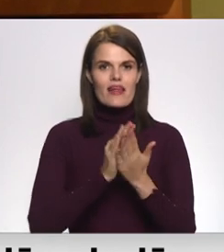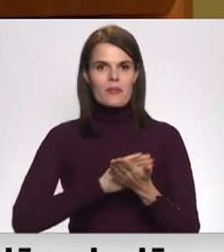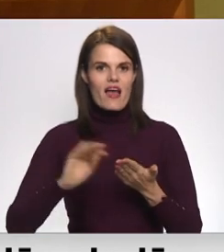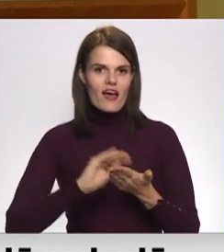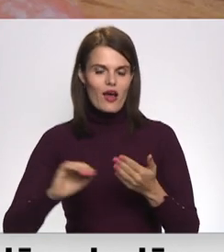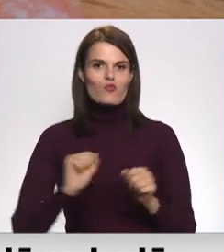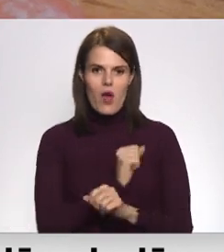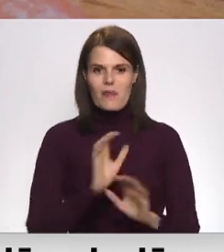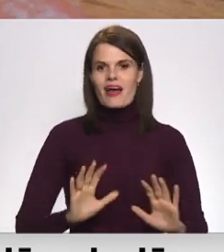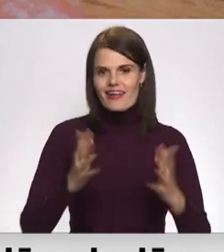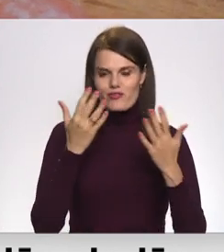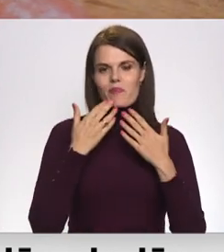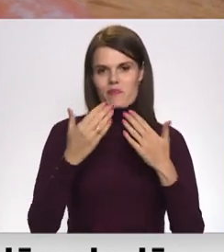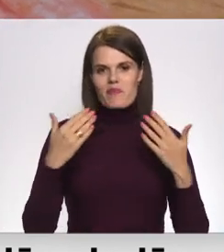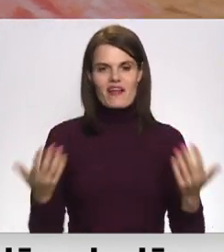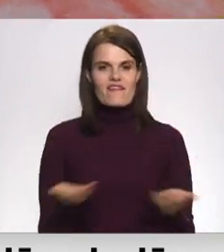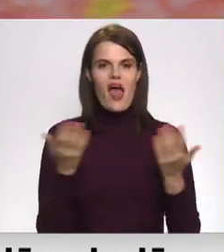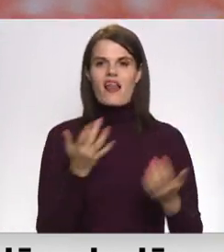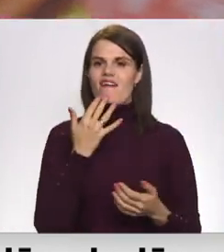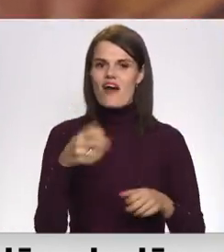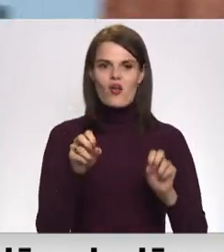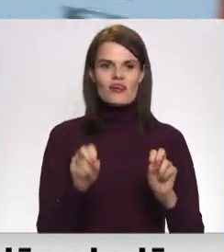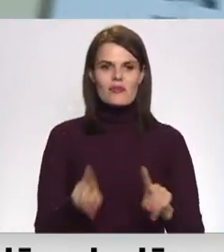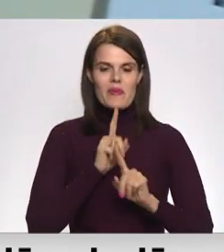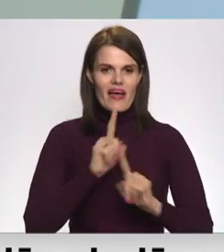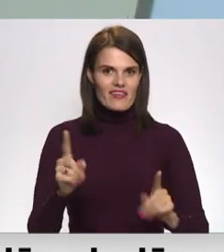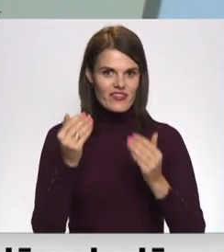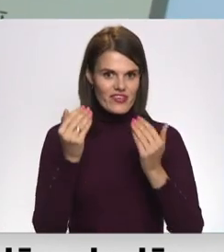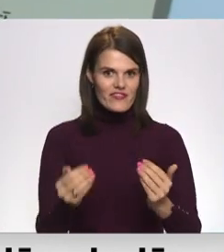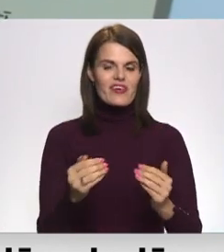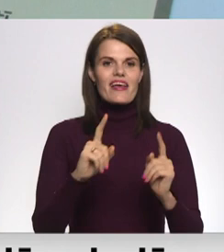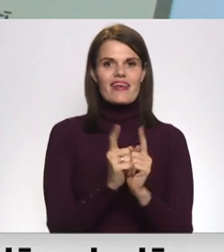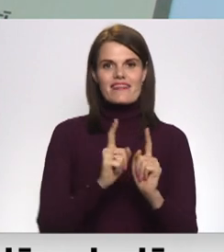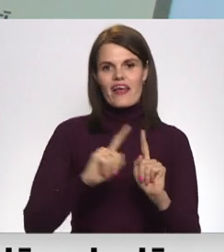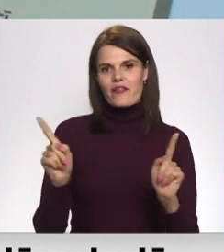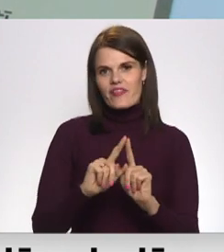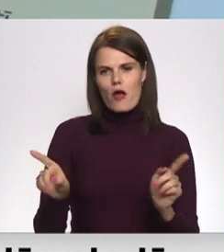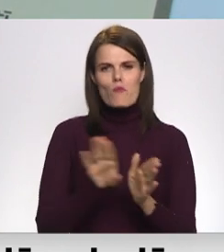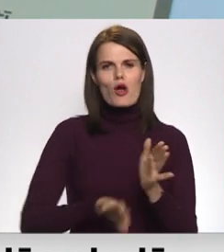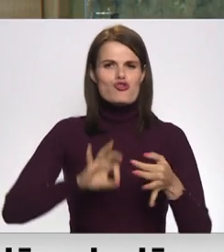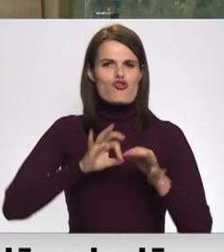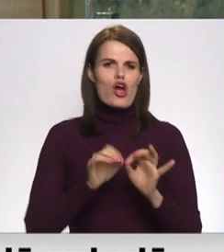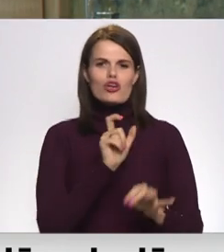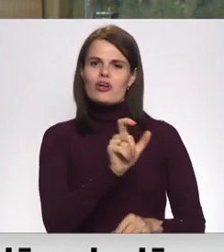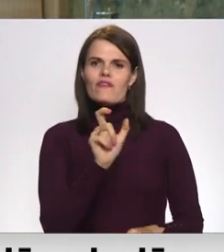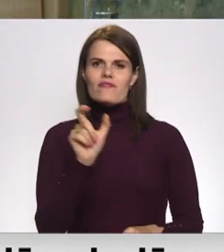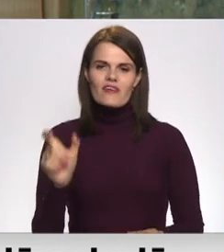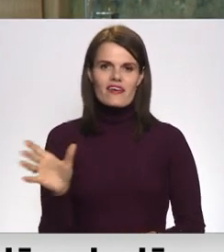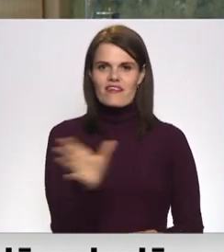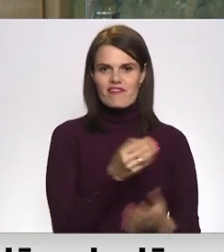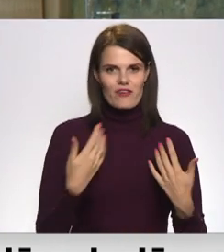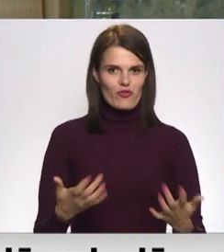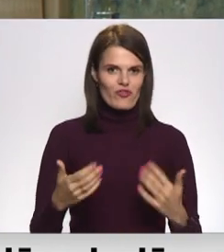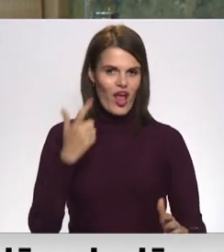rakstīto izdodas un pateicoties vieglās valodas specifikai, īsiem teikumiem bez sarežģītiem vārdiem, viss ir